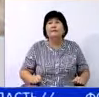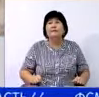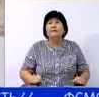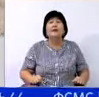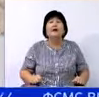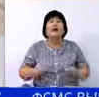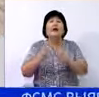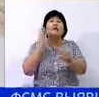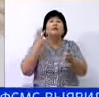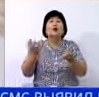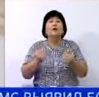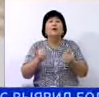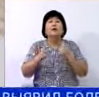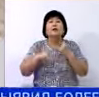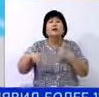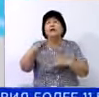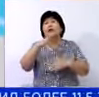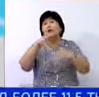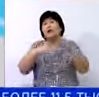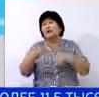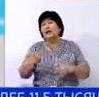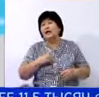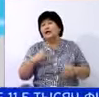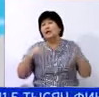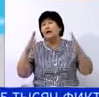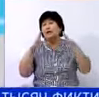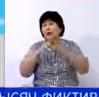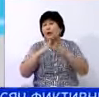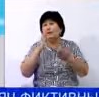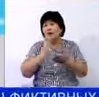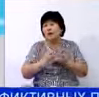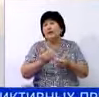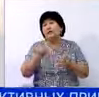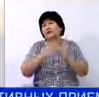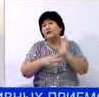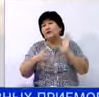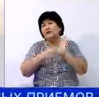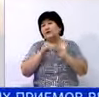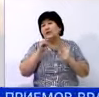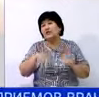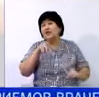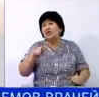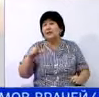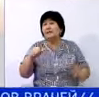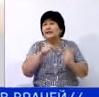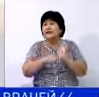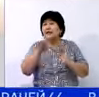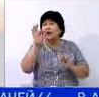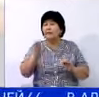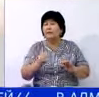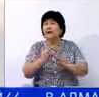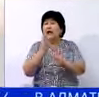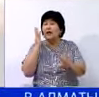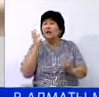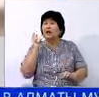В очереди на получение участков под строительство индивидуального жилого дома состоят 98 тысяч человек. 60%